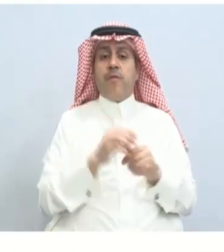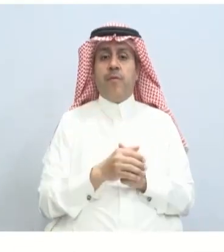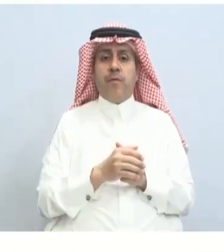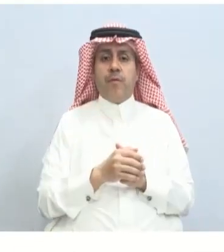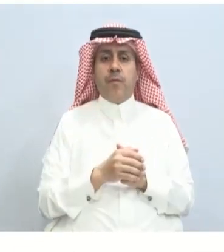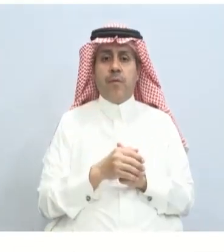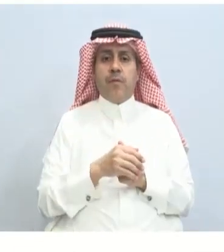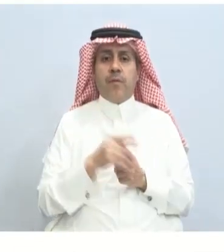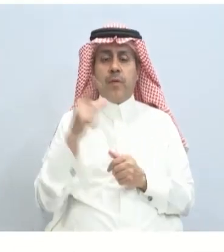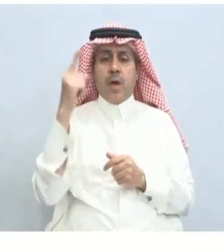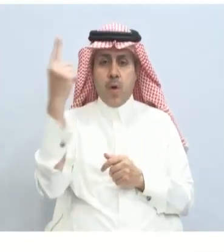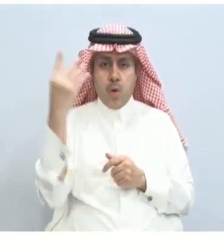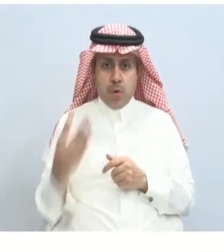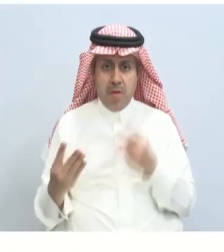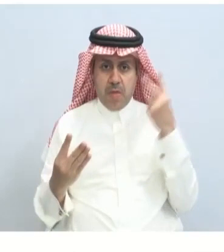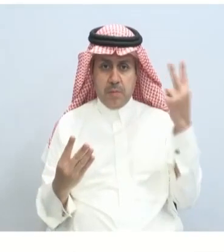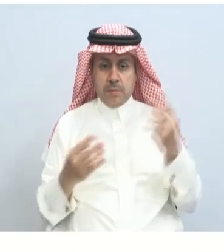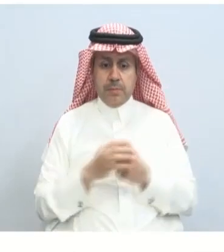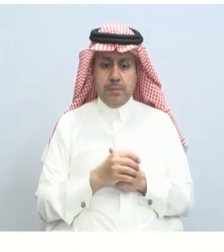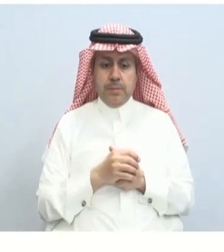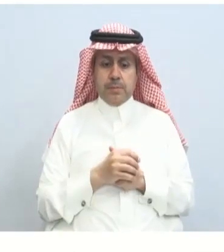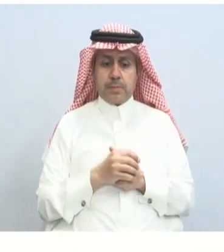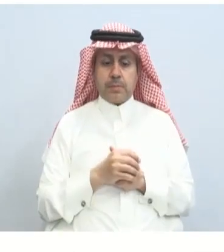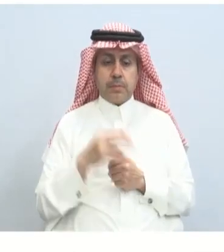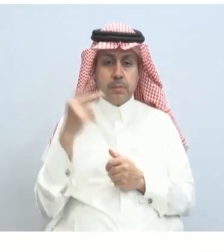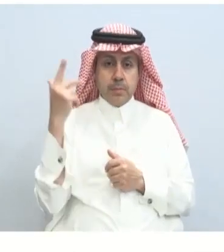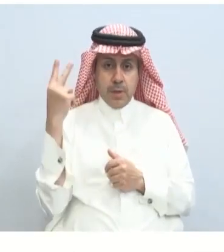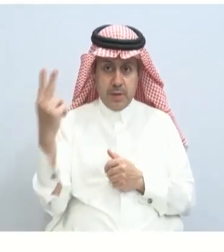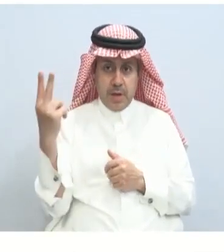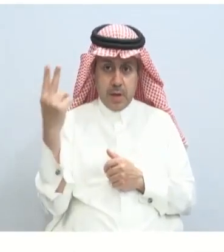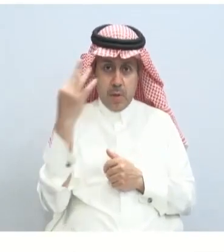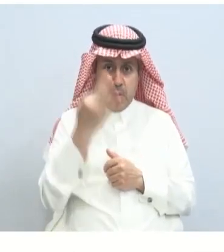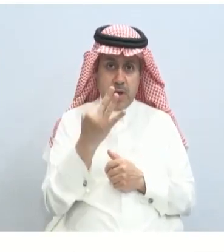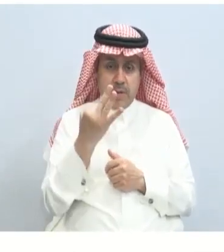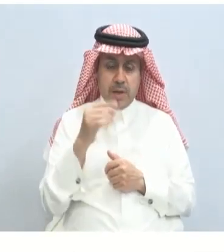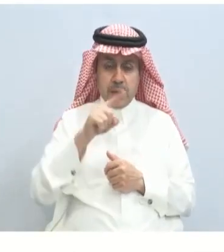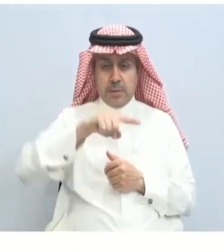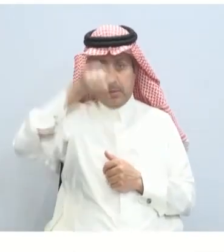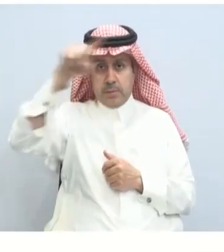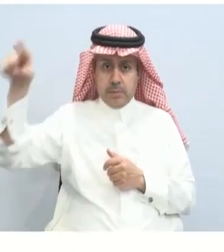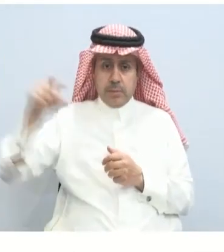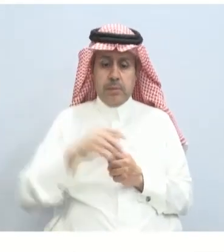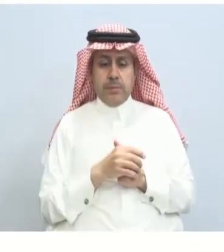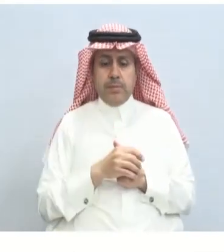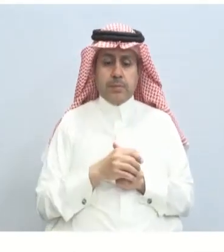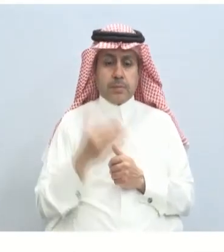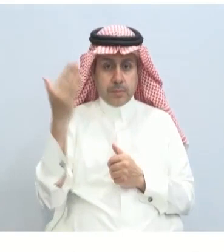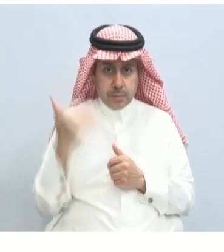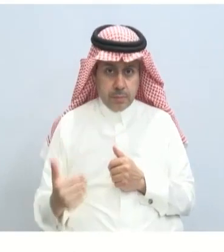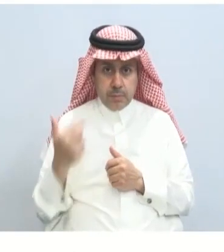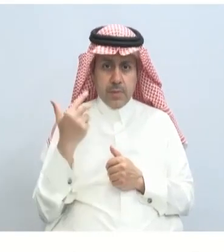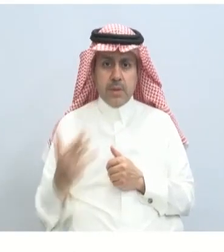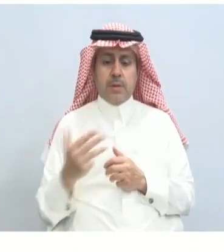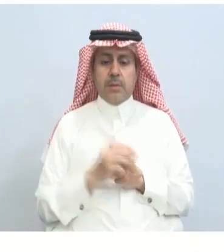سالبه وبالتالي بقول هنا عباره عن جذر 32 على 9 طيب جذر 32 هو عباره